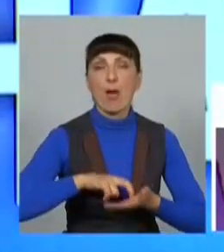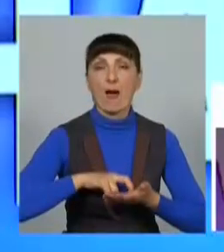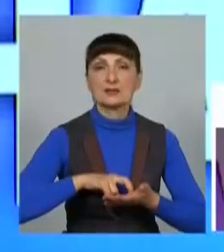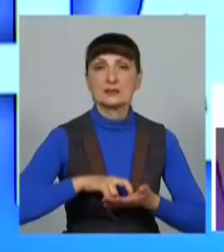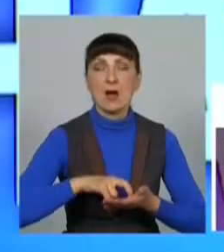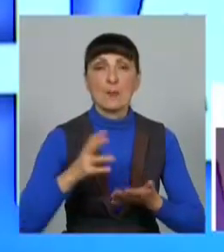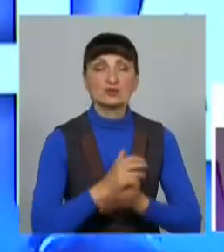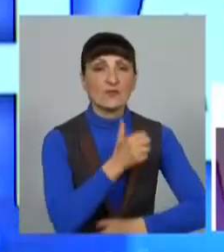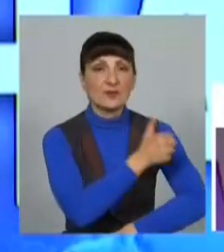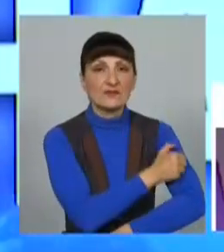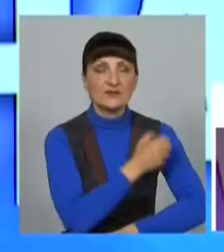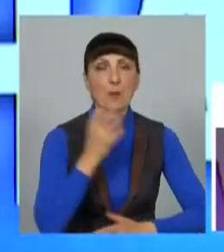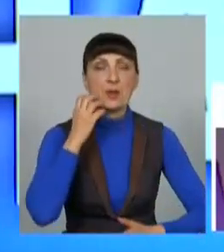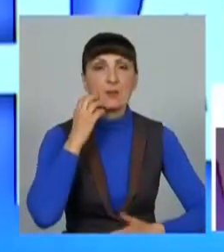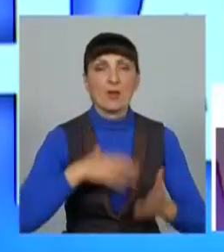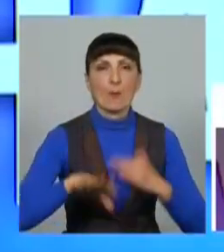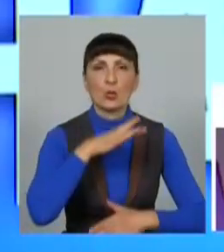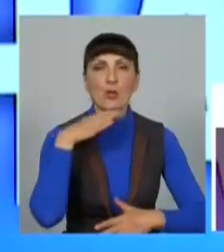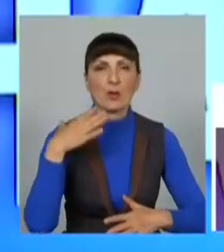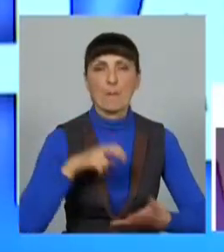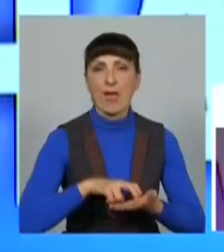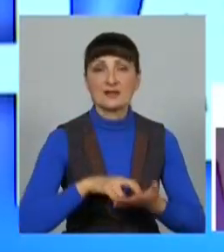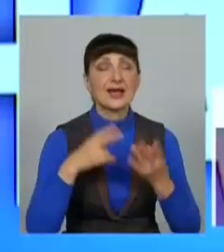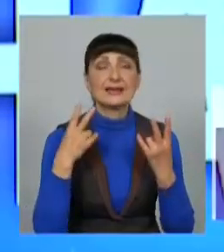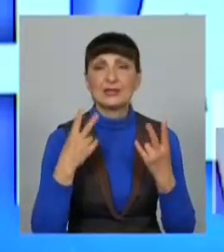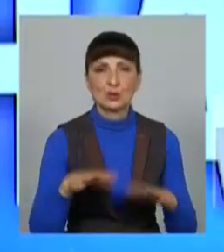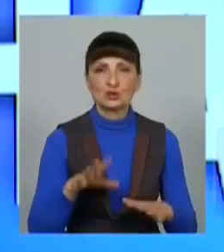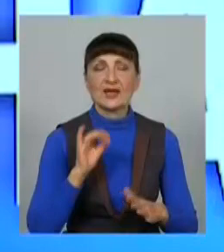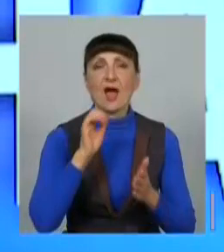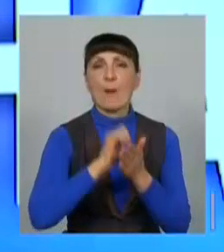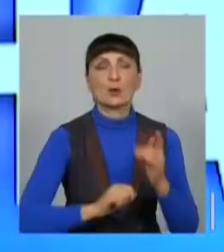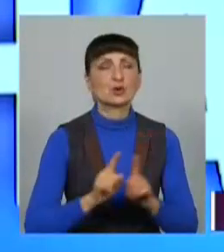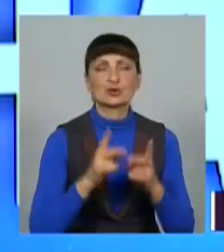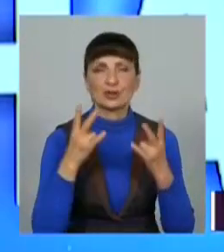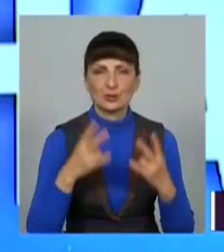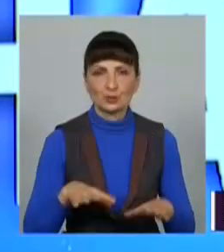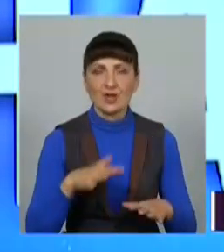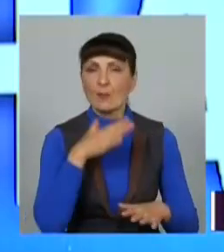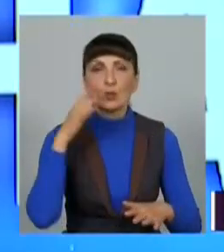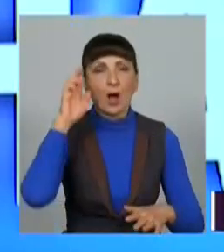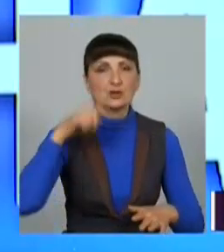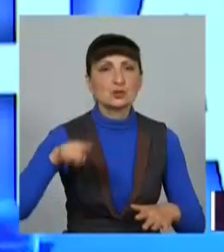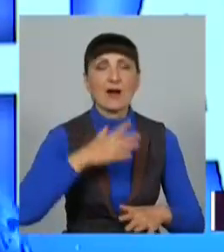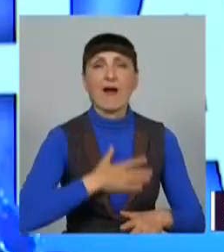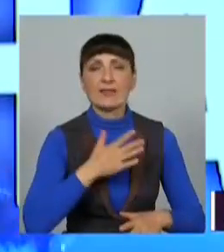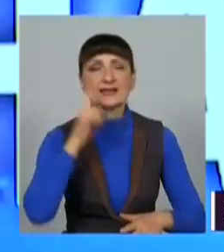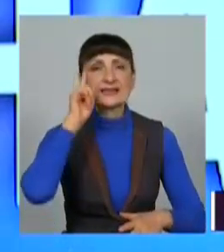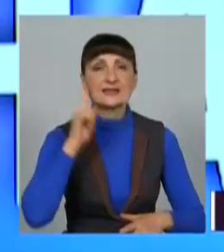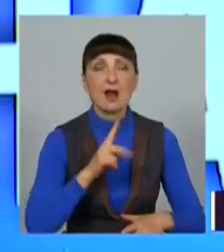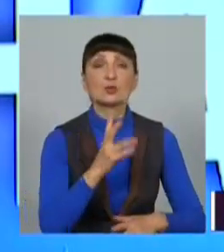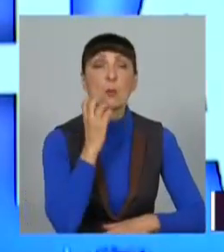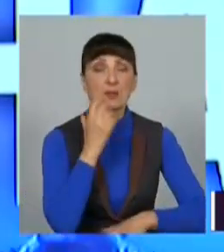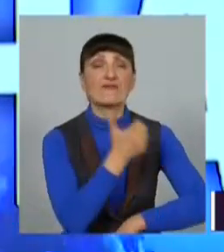что, получив прививку, они забеременели. Не стоит бояться или еще хуже делать аборт. Во многих странах, в Канаде и Израиле, вакцинируют